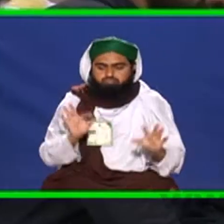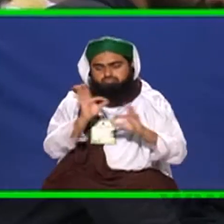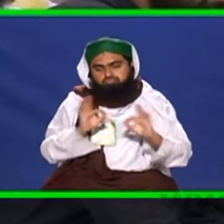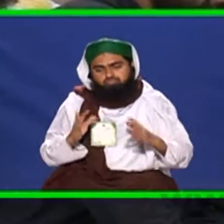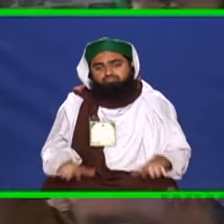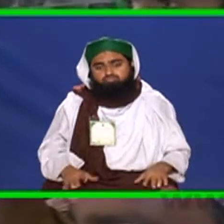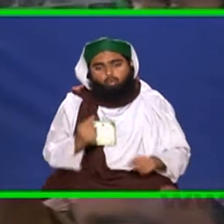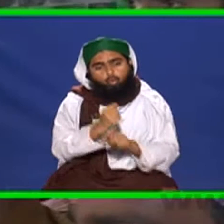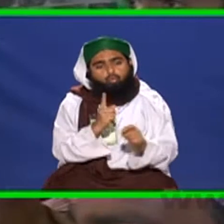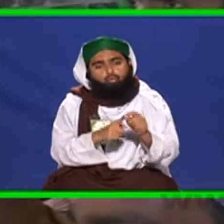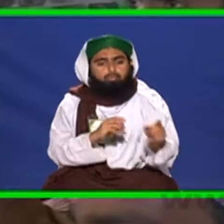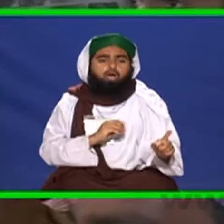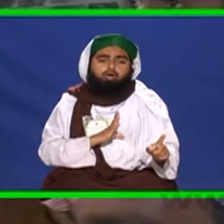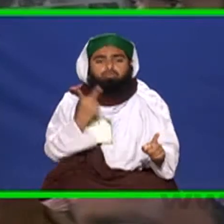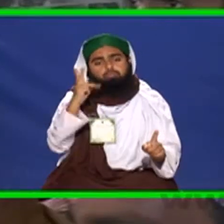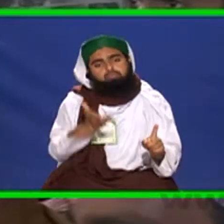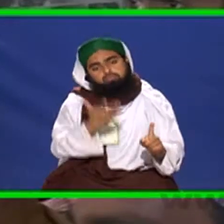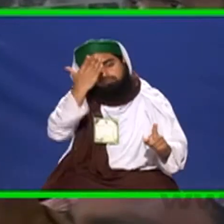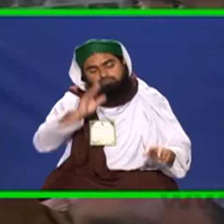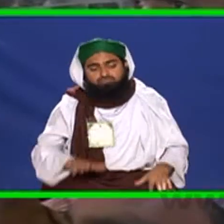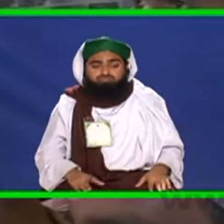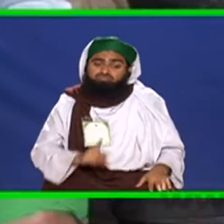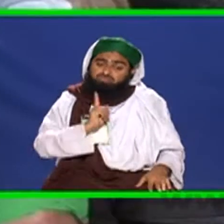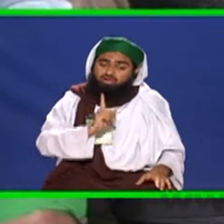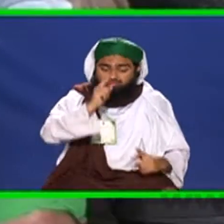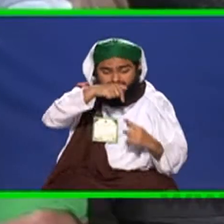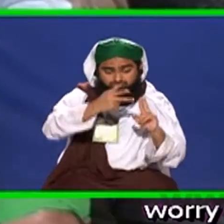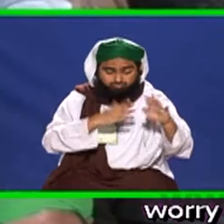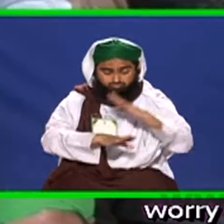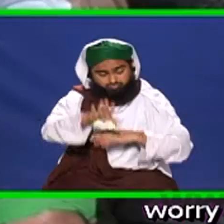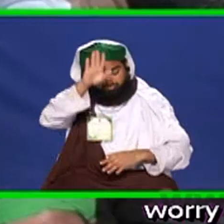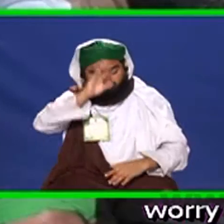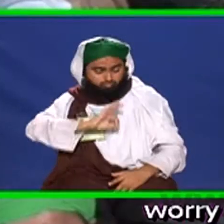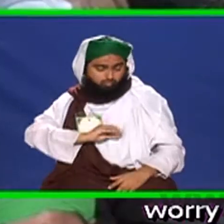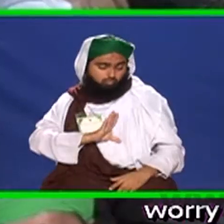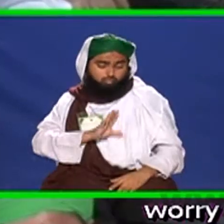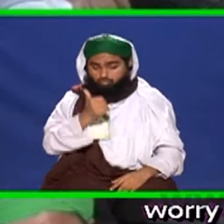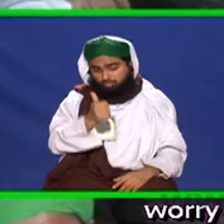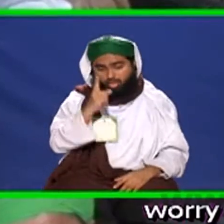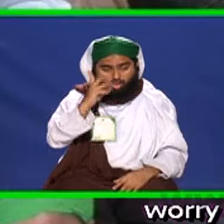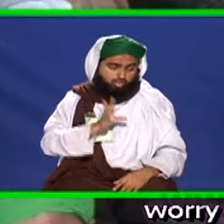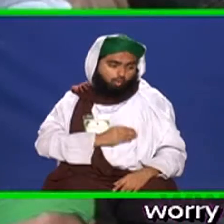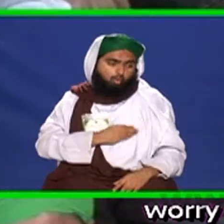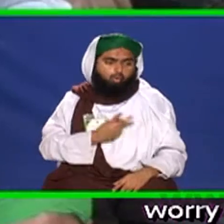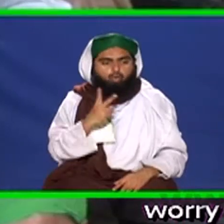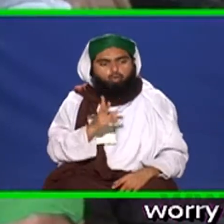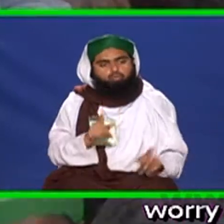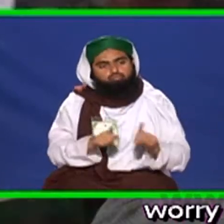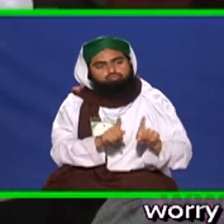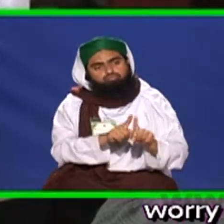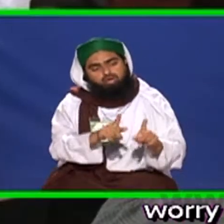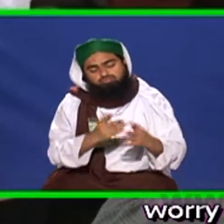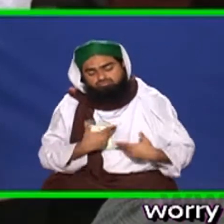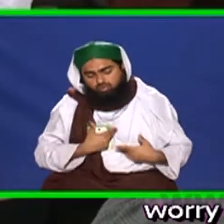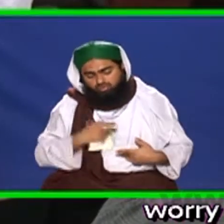उस बात का याद। फिर भी वो इस कदर अंदाज से डरे और शर्माए क़यामत से, और हम इतने ढीठ